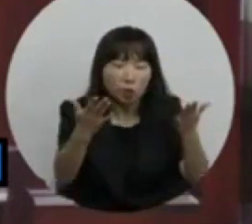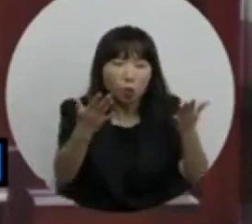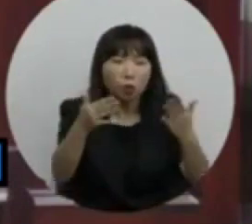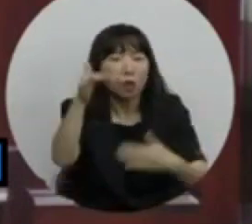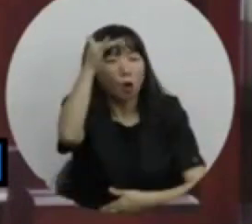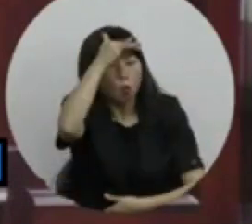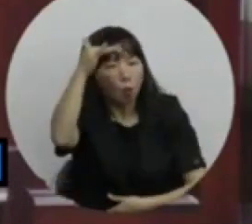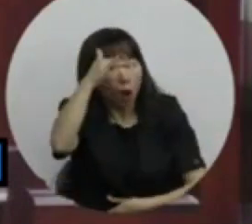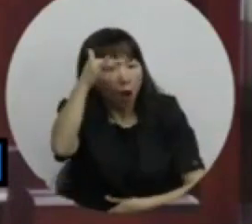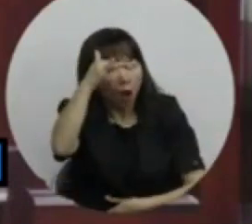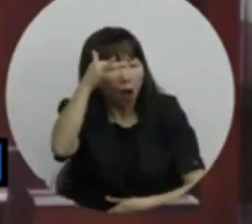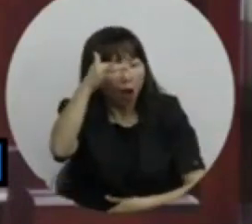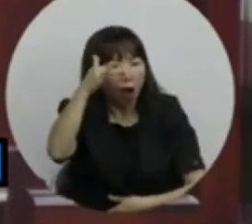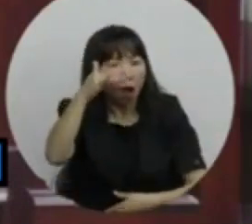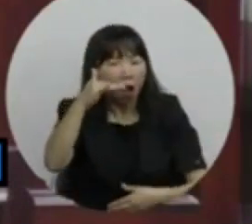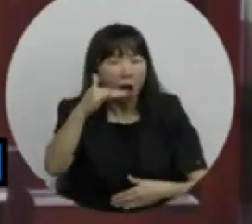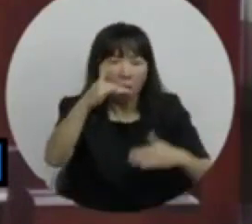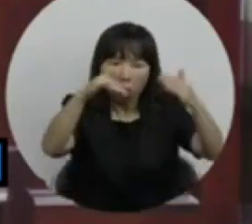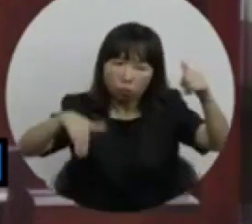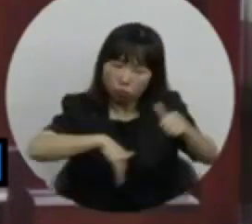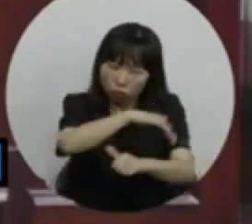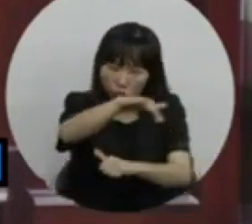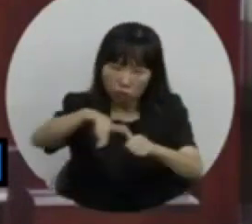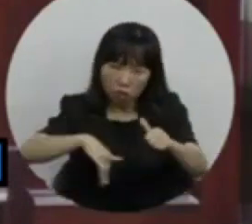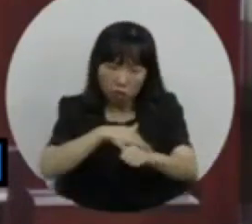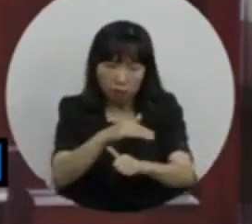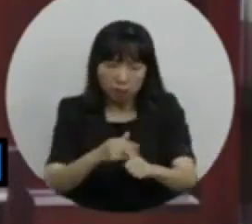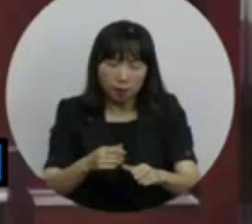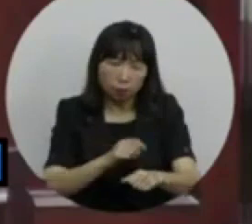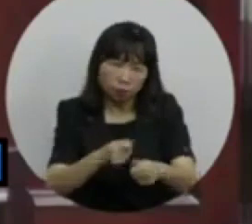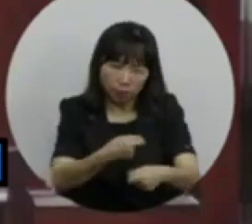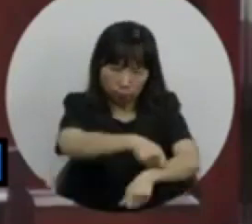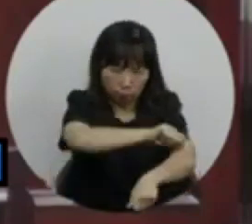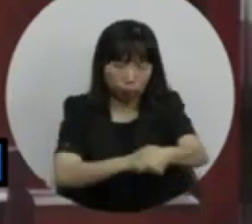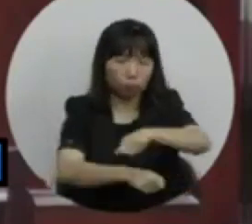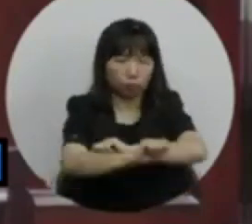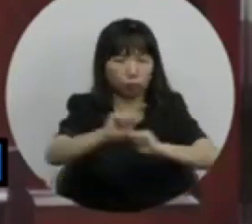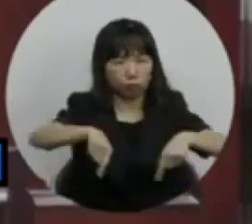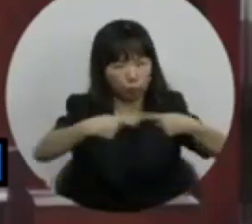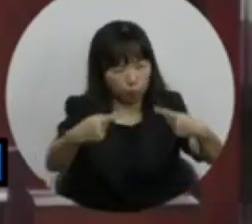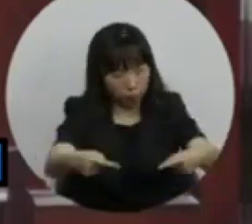트렌드의 변화에도 능동적으로 대처해 나가고 있습니다.